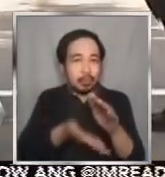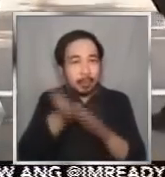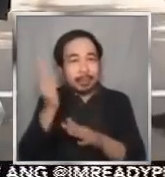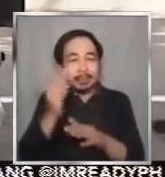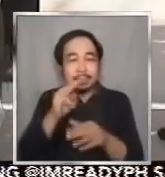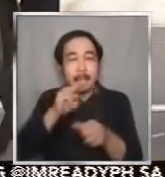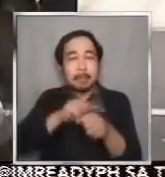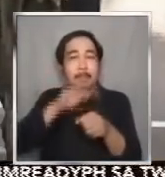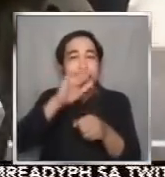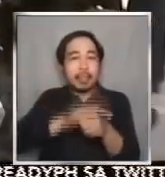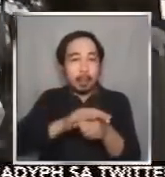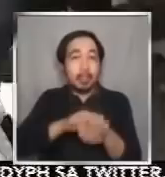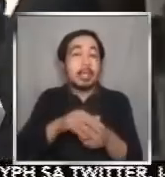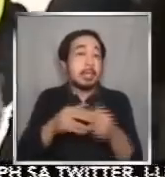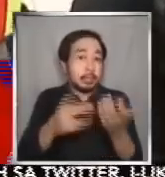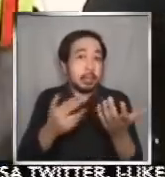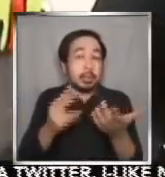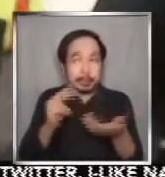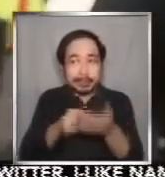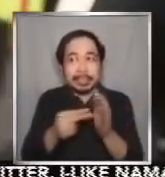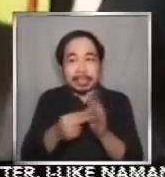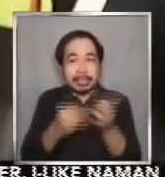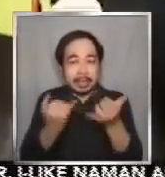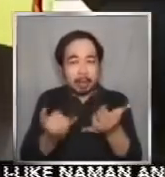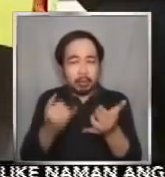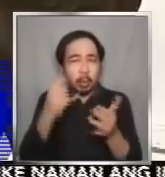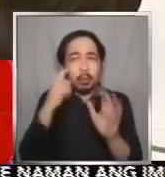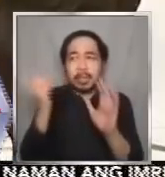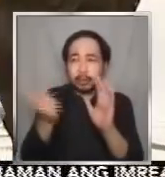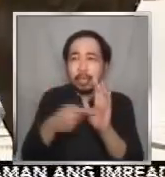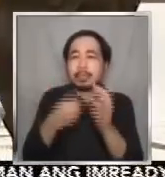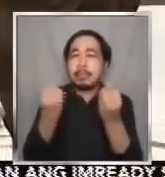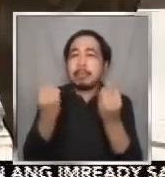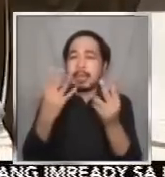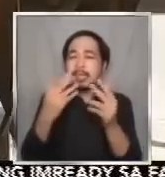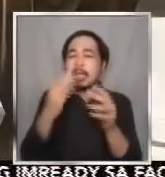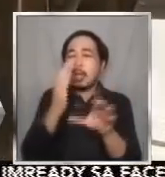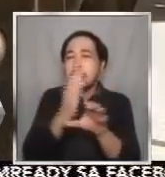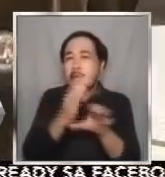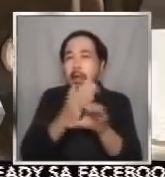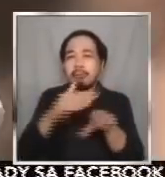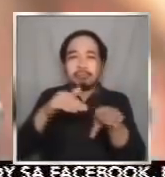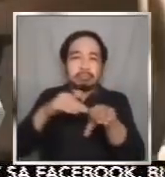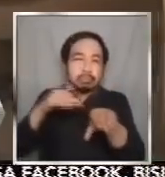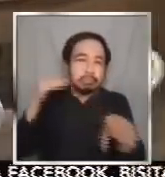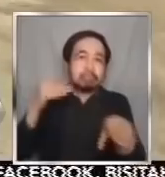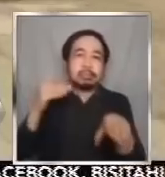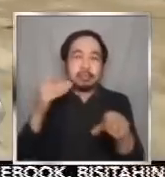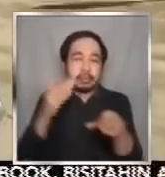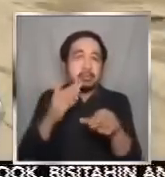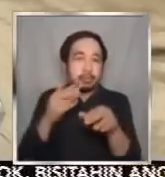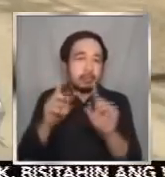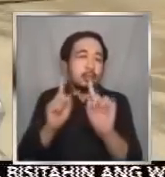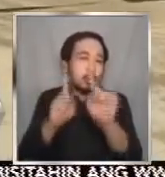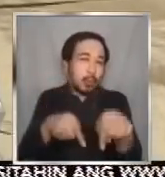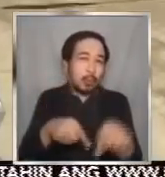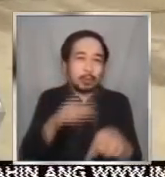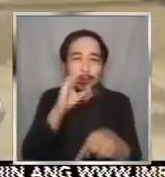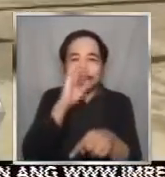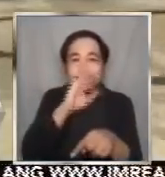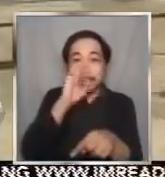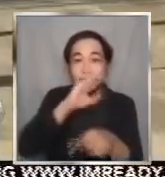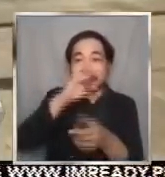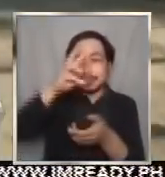ay nadaan din tayo. Napansin namin, Mike, marami talagang mga sasakyan na papunta dito sa Cebu City at for